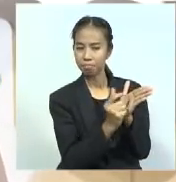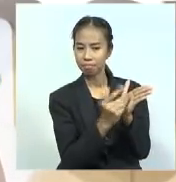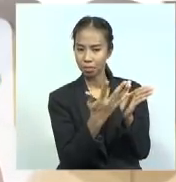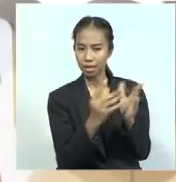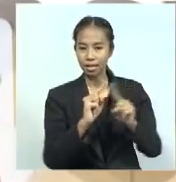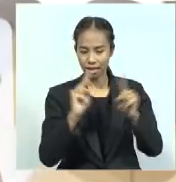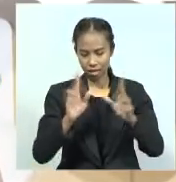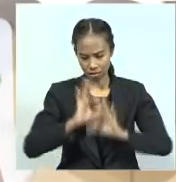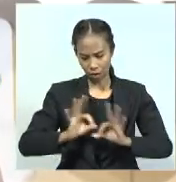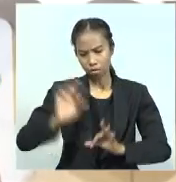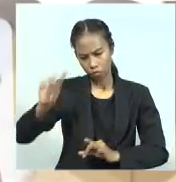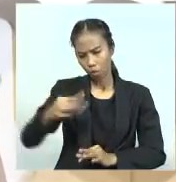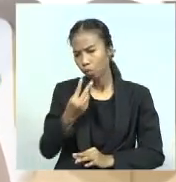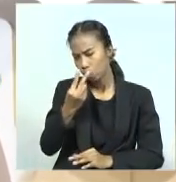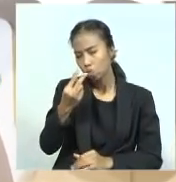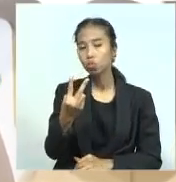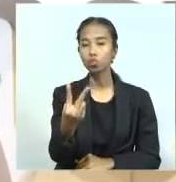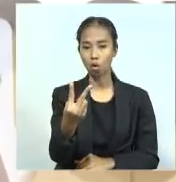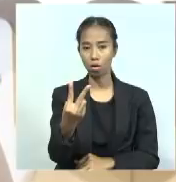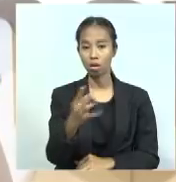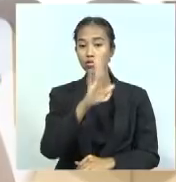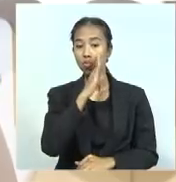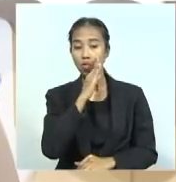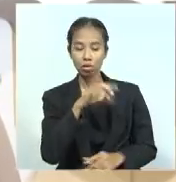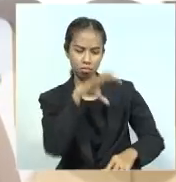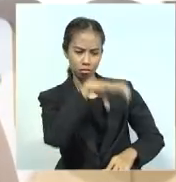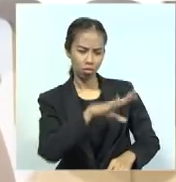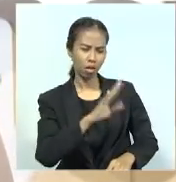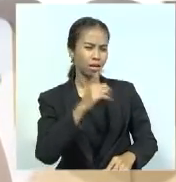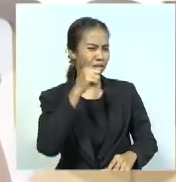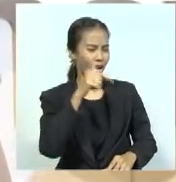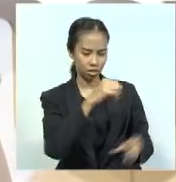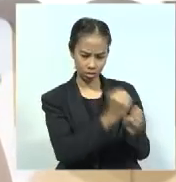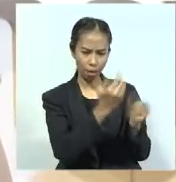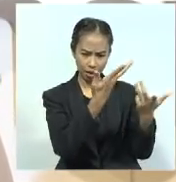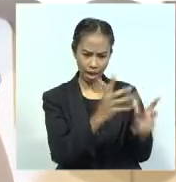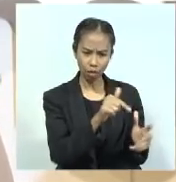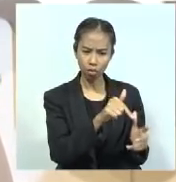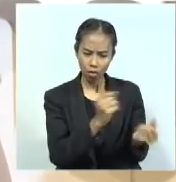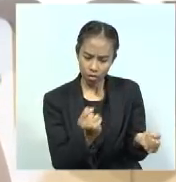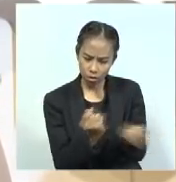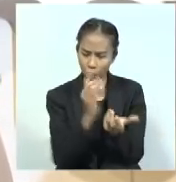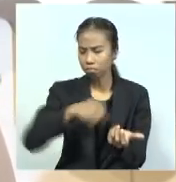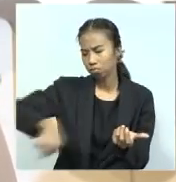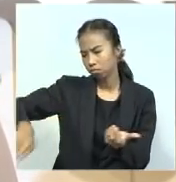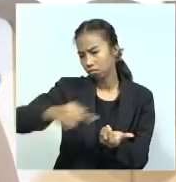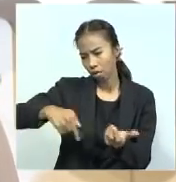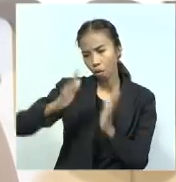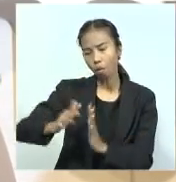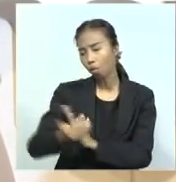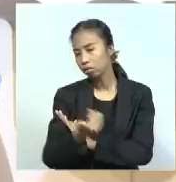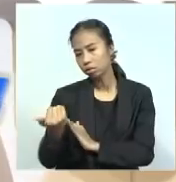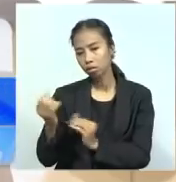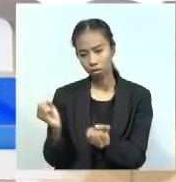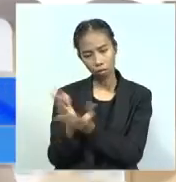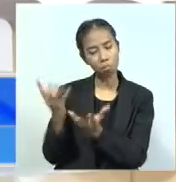ององค์ประกอบคือว่าทำแล้วพฤติกรรมเป็นยังไงนะครับอยู่ที่พฤติกรรมเนี่ยไปทำให้เกิดคนอื่นบุคคลอื่น